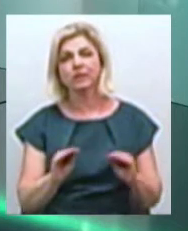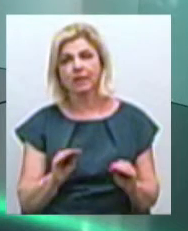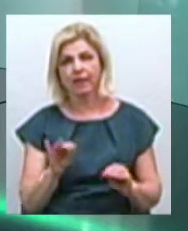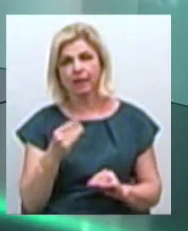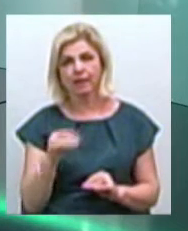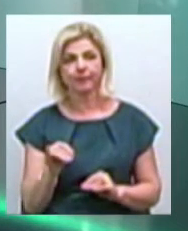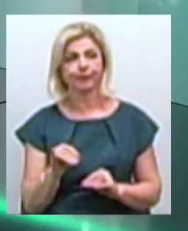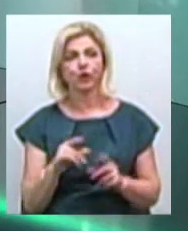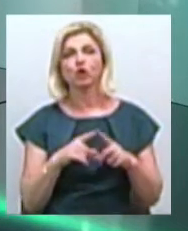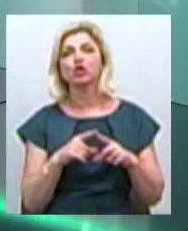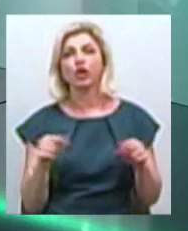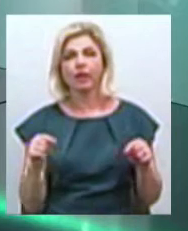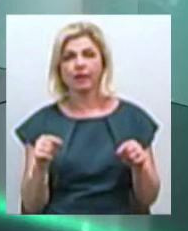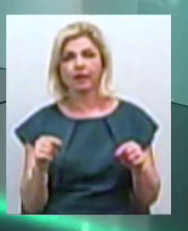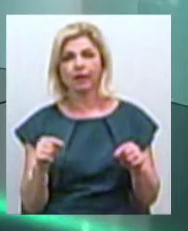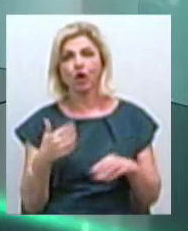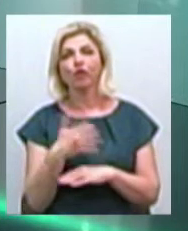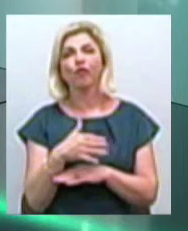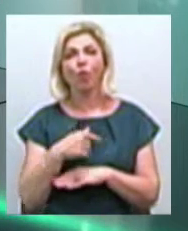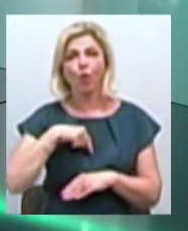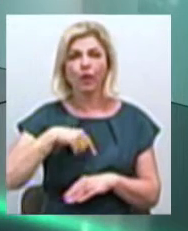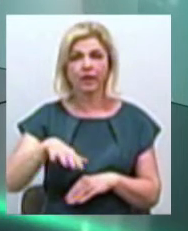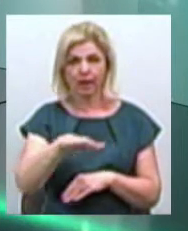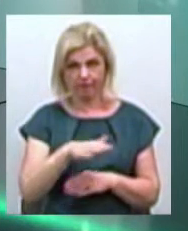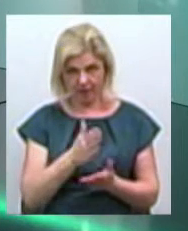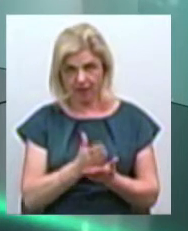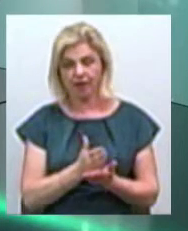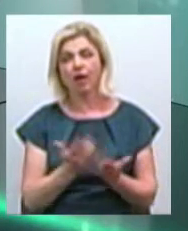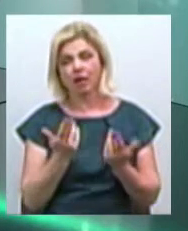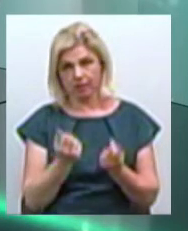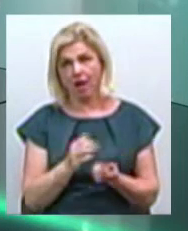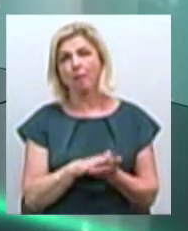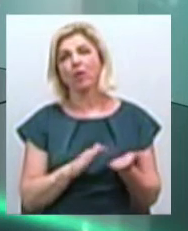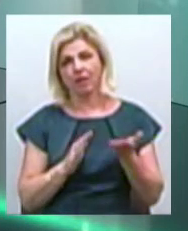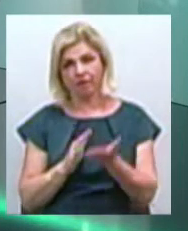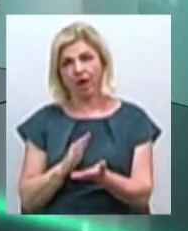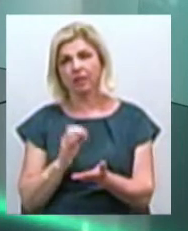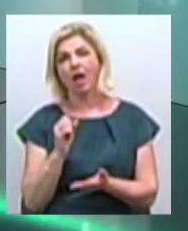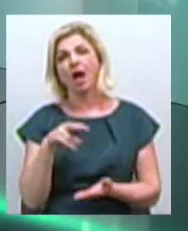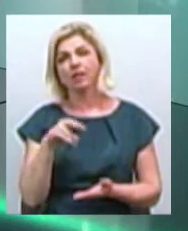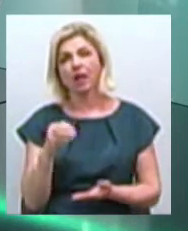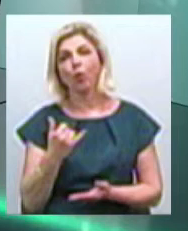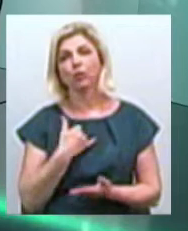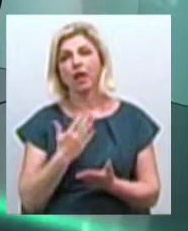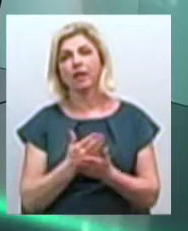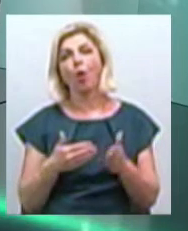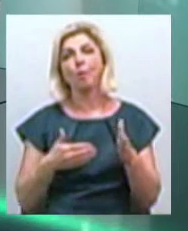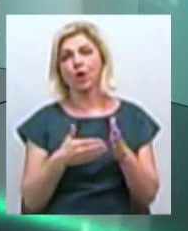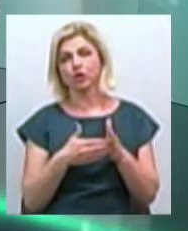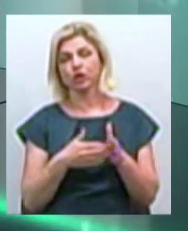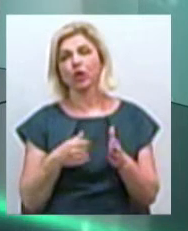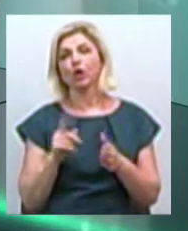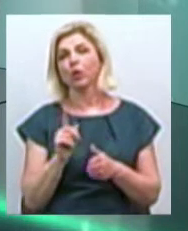благоустрій шкільних дворів, є такі проєкти? Ну, подавали, але у нас є обмеження